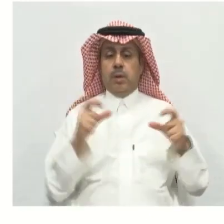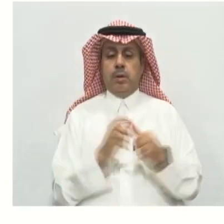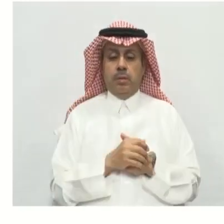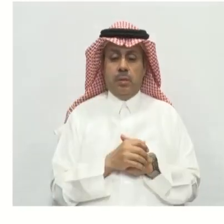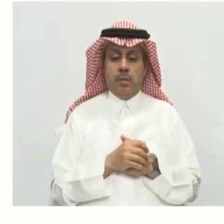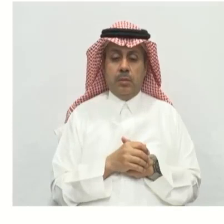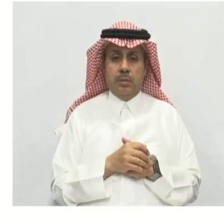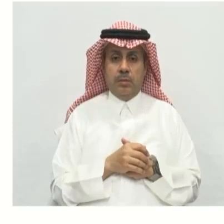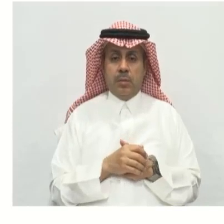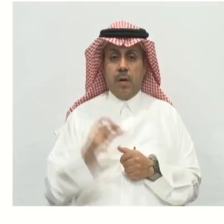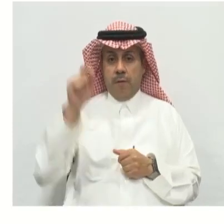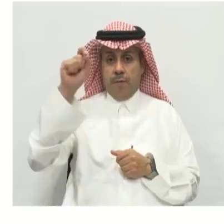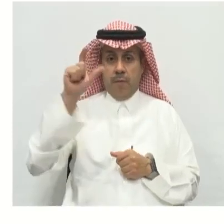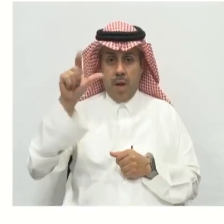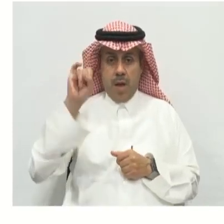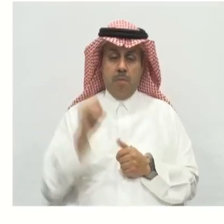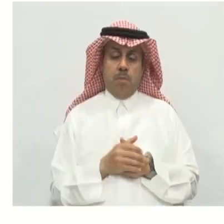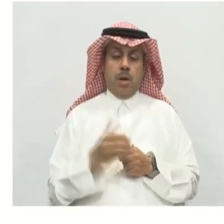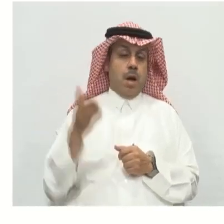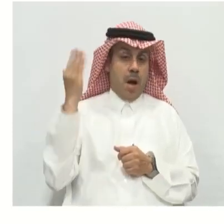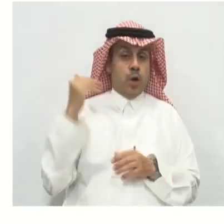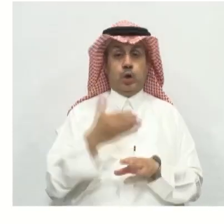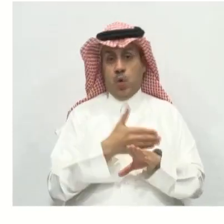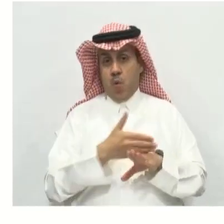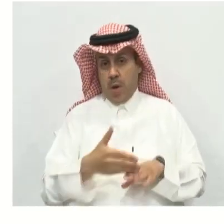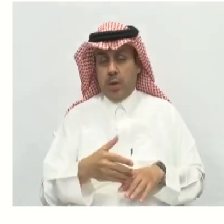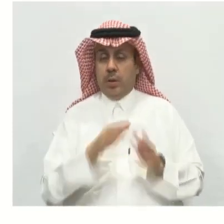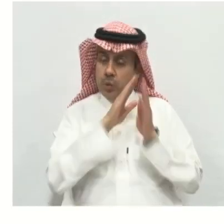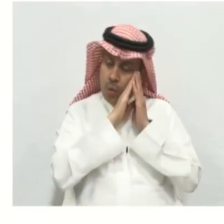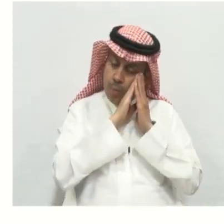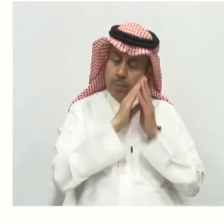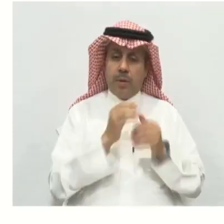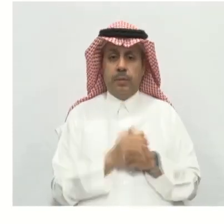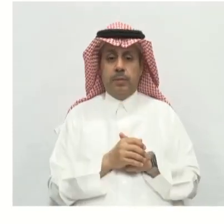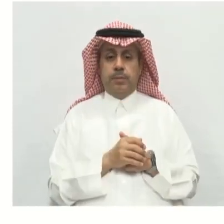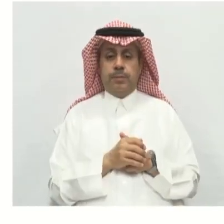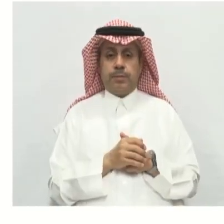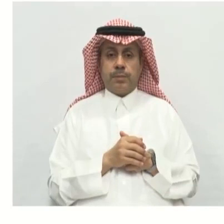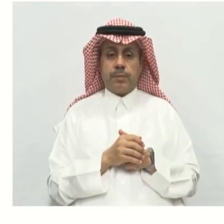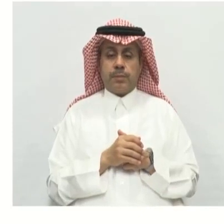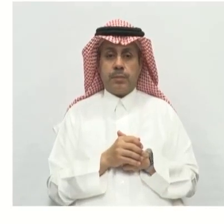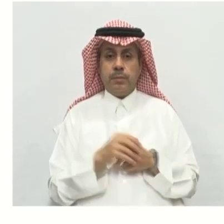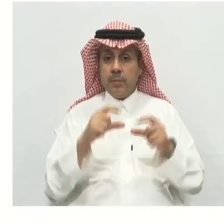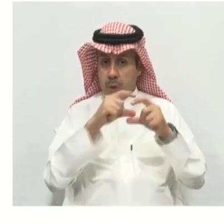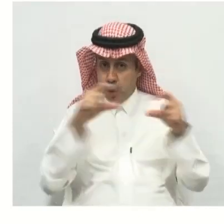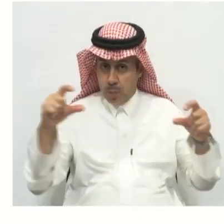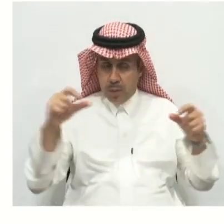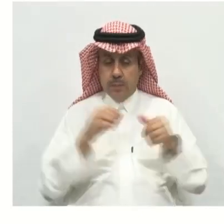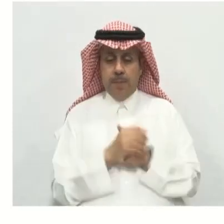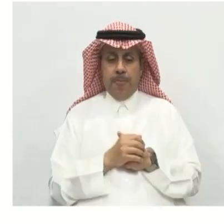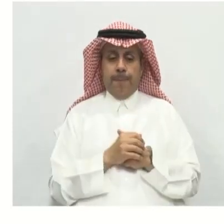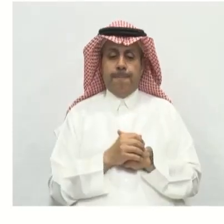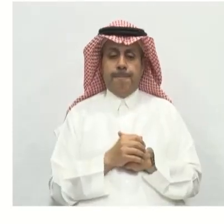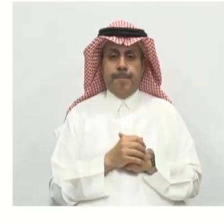هنا الفيلم كان طويل وشعرت بالنوم بعد ساعتين هذه جمله او هذا الصف